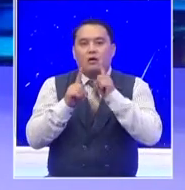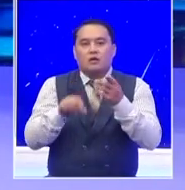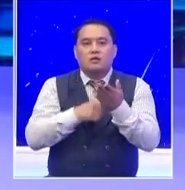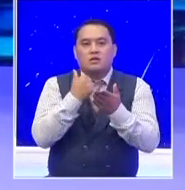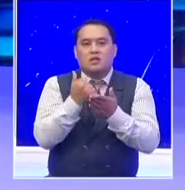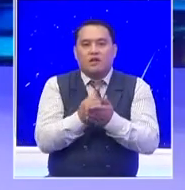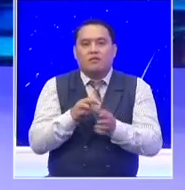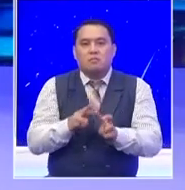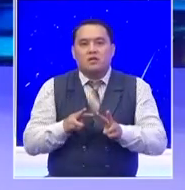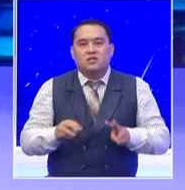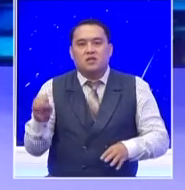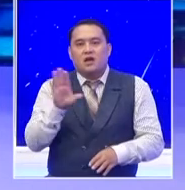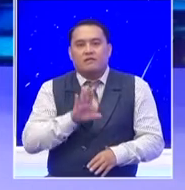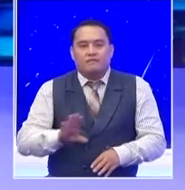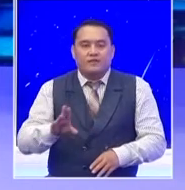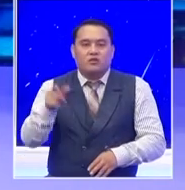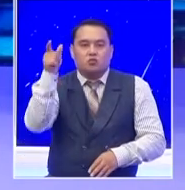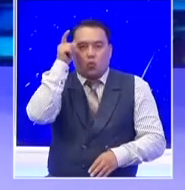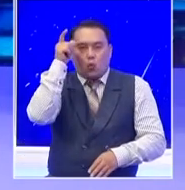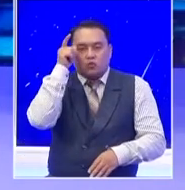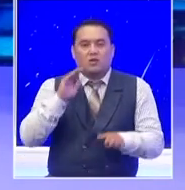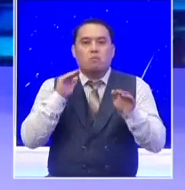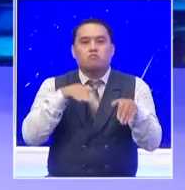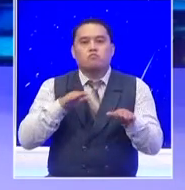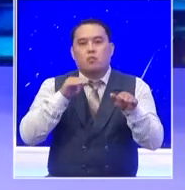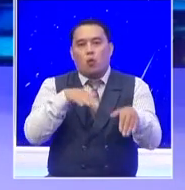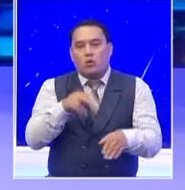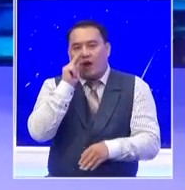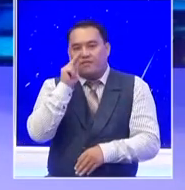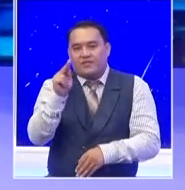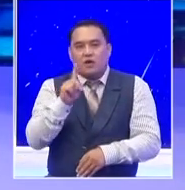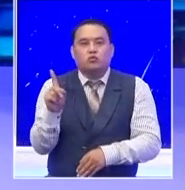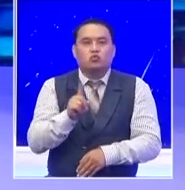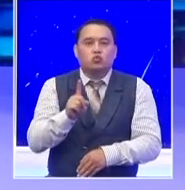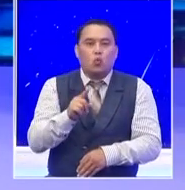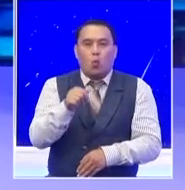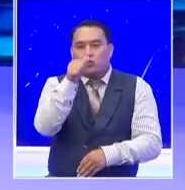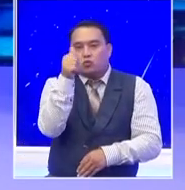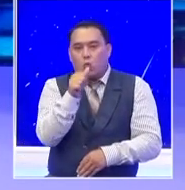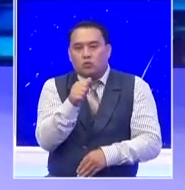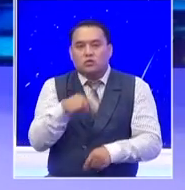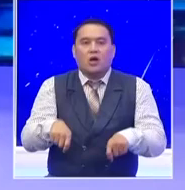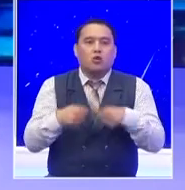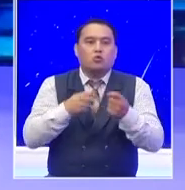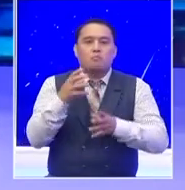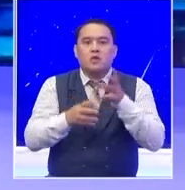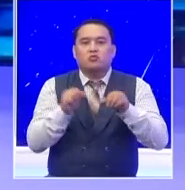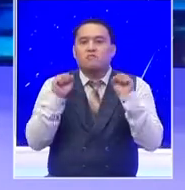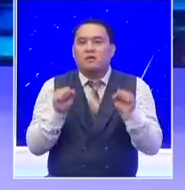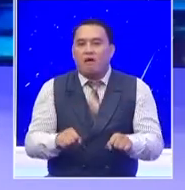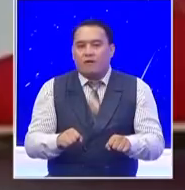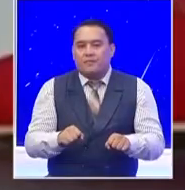МИД Евросоюза в связи с действиями Анкары в Средиземном море. Греция обвиняет Турцию в провокациях и нарушении международного